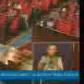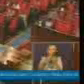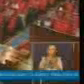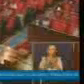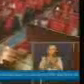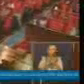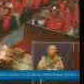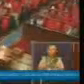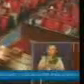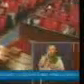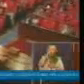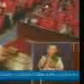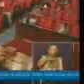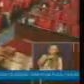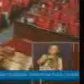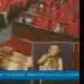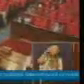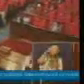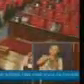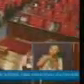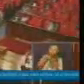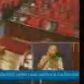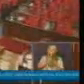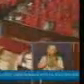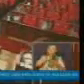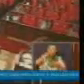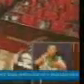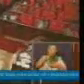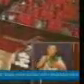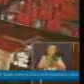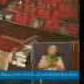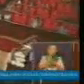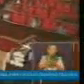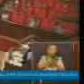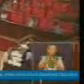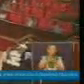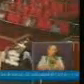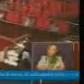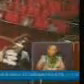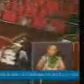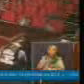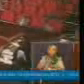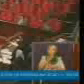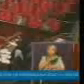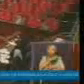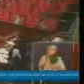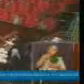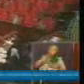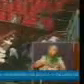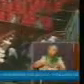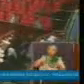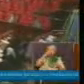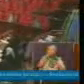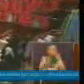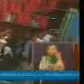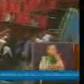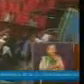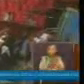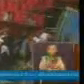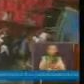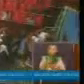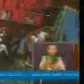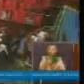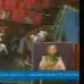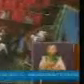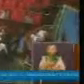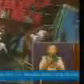ambao waliteuliwa, kwa nini usimwandikie mwenyekiti? Kwa nini usimwandikie mheshimiwa rais? Madam ametoka kwa hiari yao kabisa na baada ya